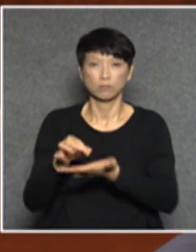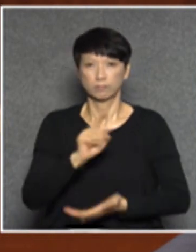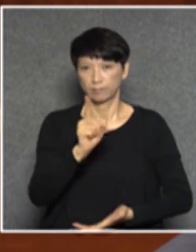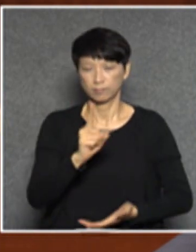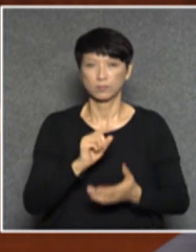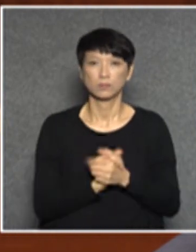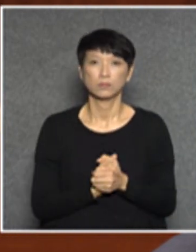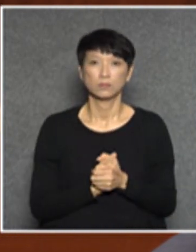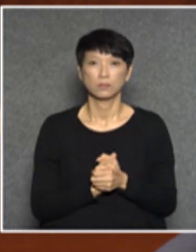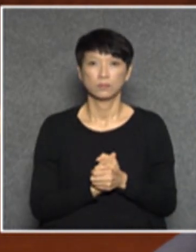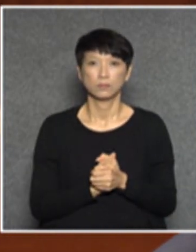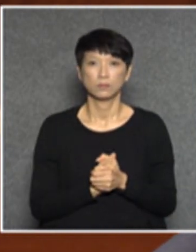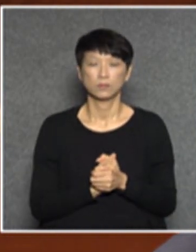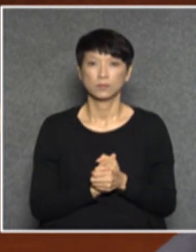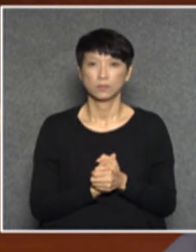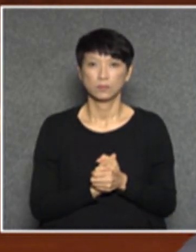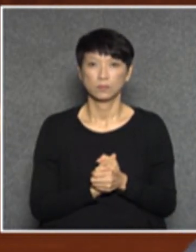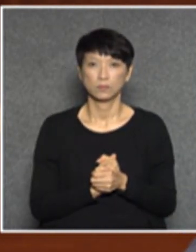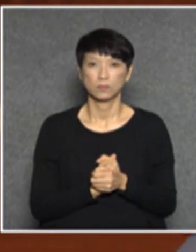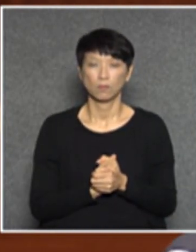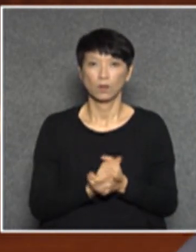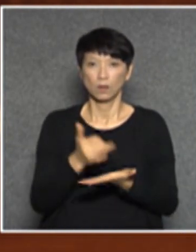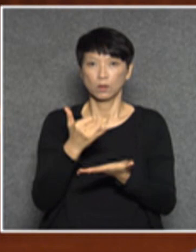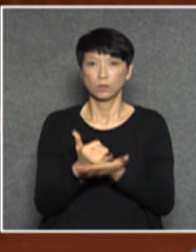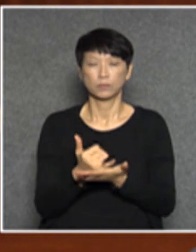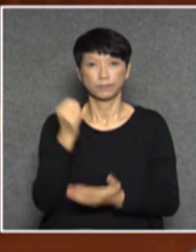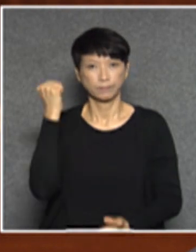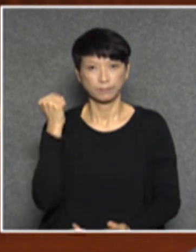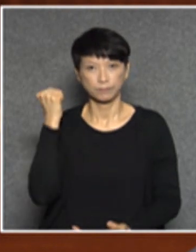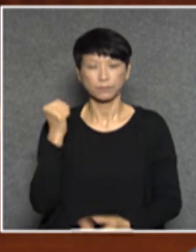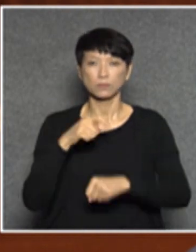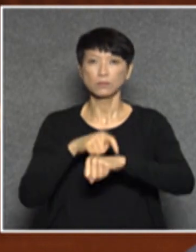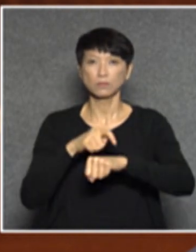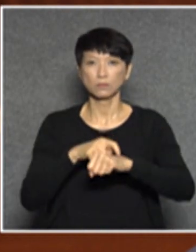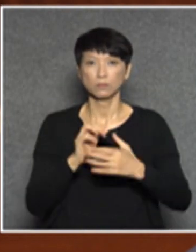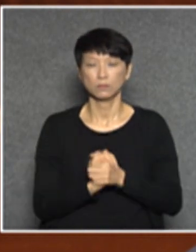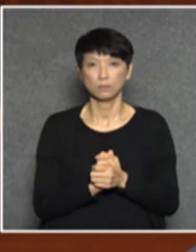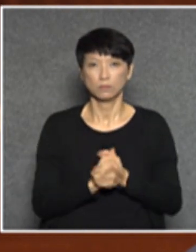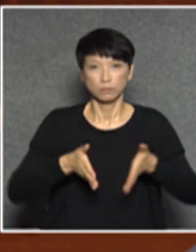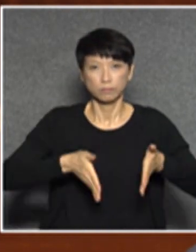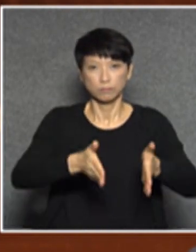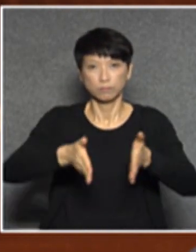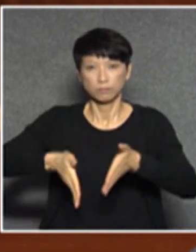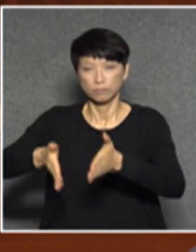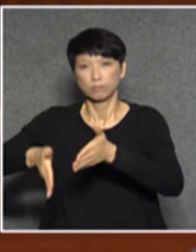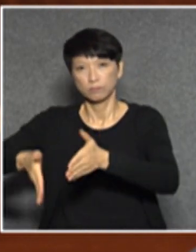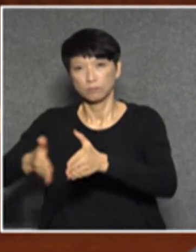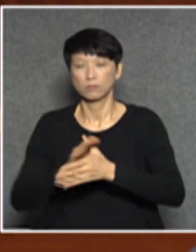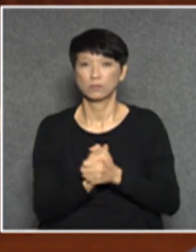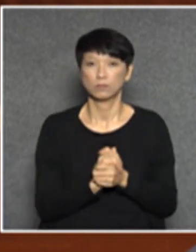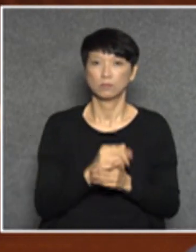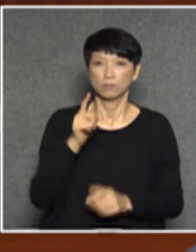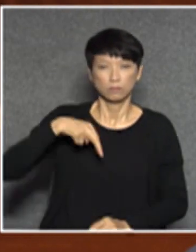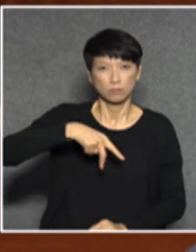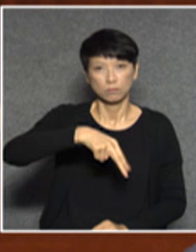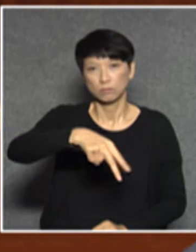方。我哋坐車喺大小嘅馬路嗰度走，或者我哋行路去到香